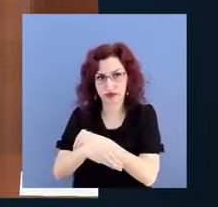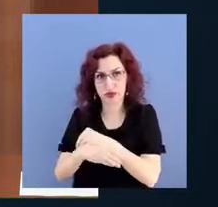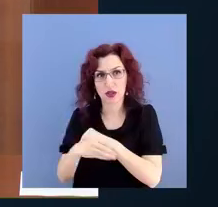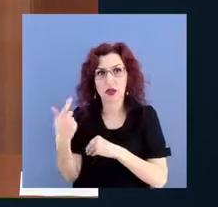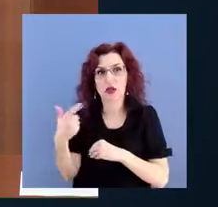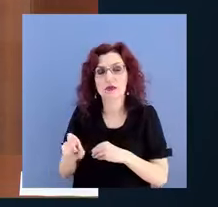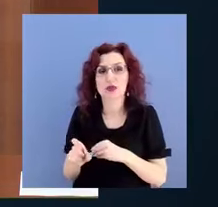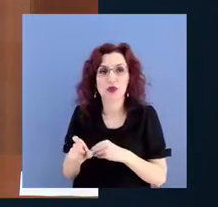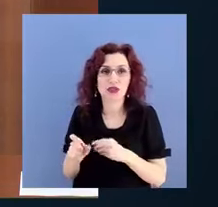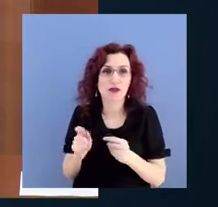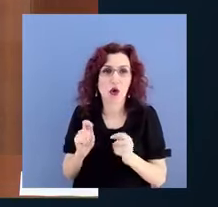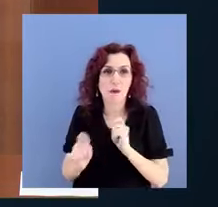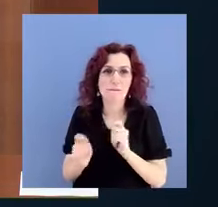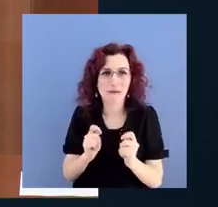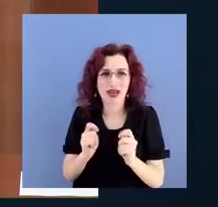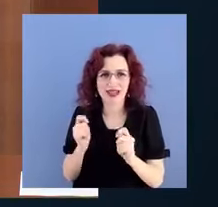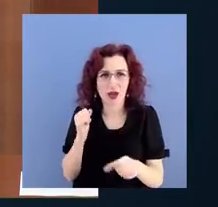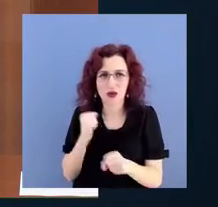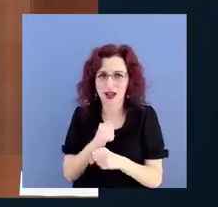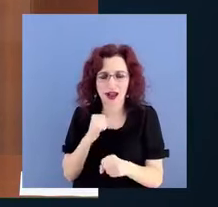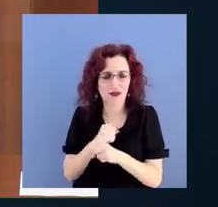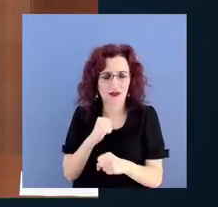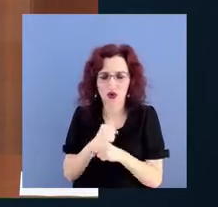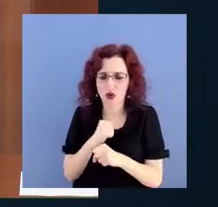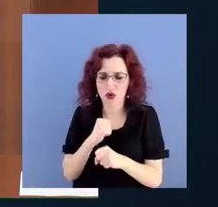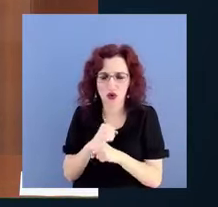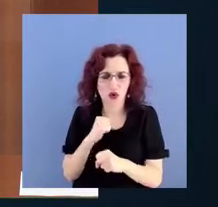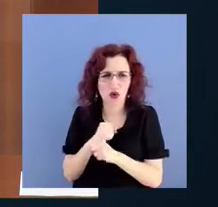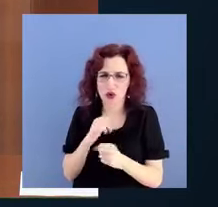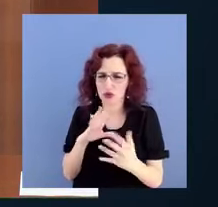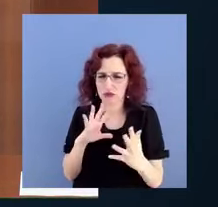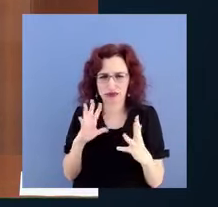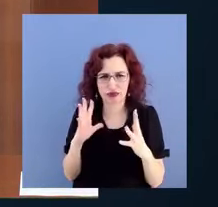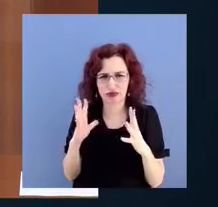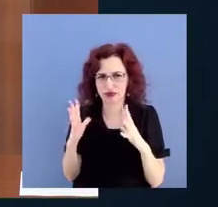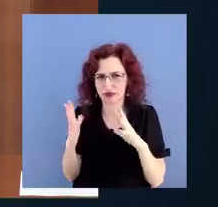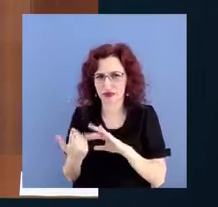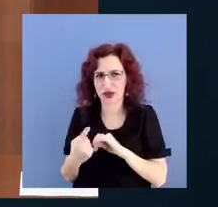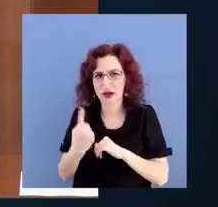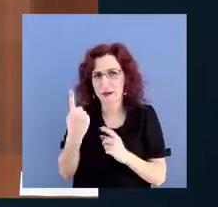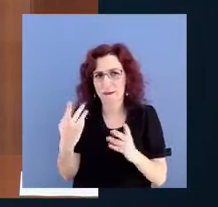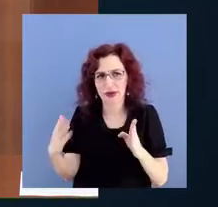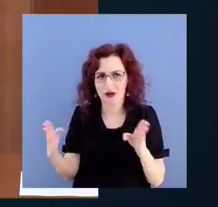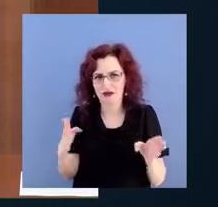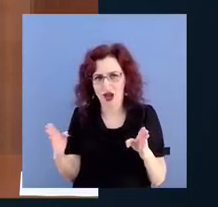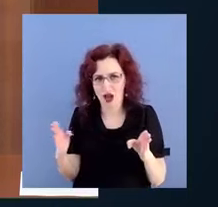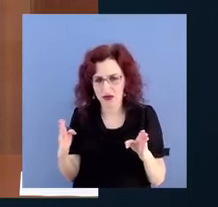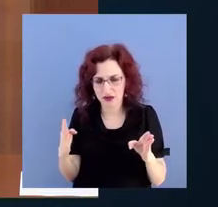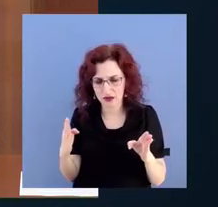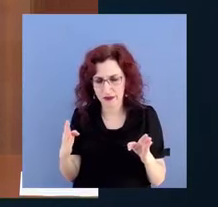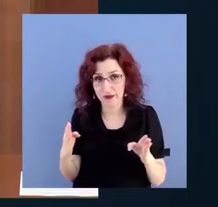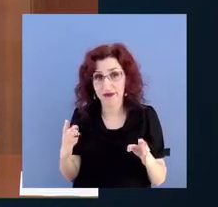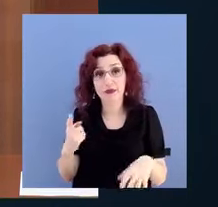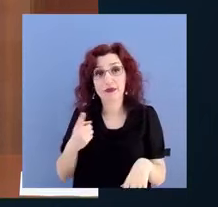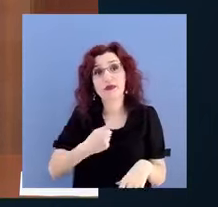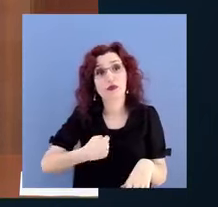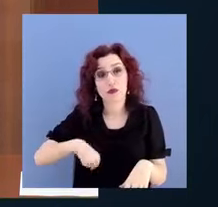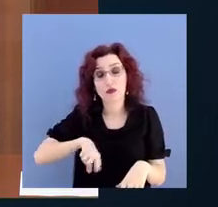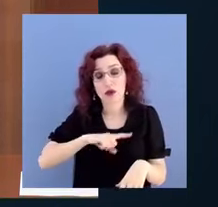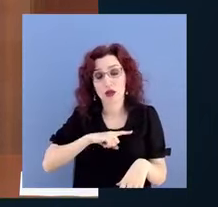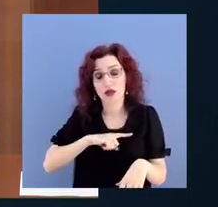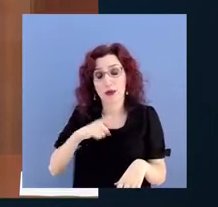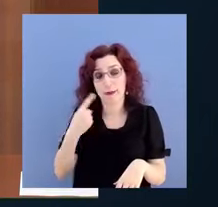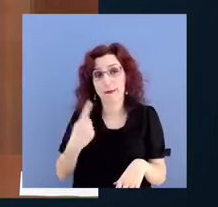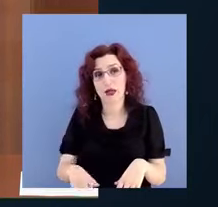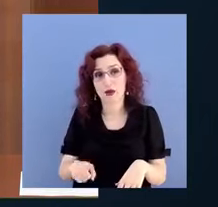assolutamente incontrollabile soprattutto nella prima fase quindi ecco il motivo per cui abbiamo voluto costituire in